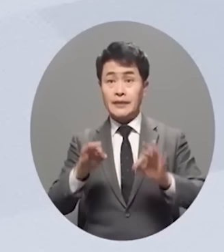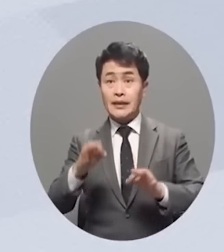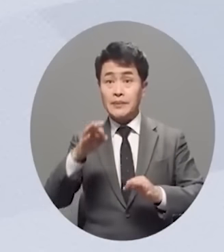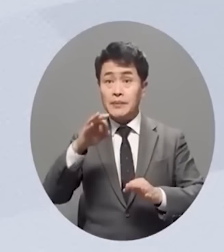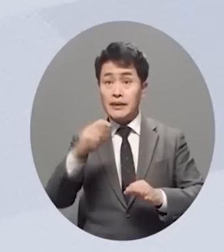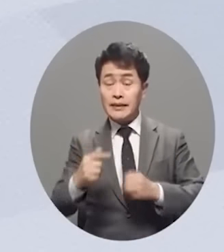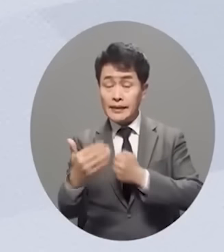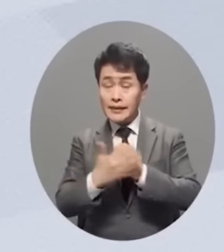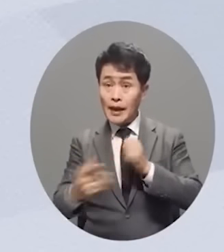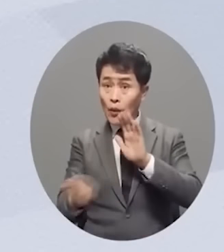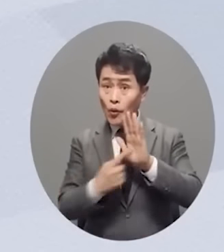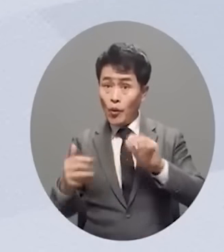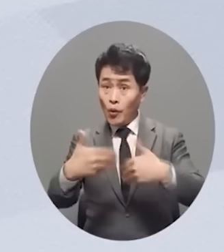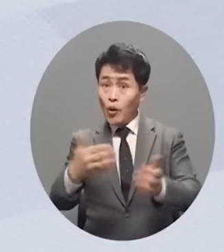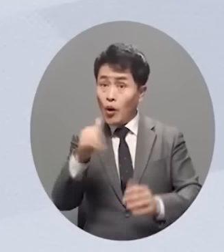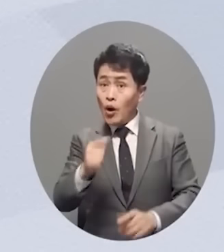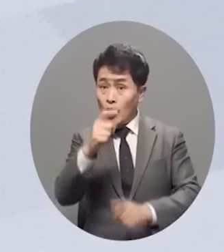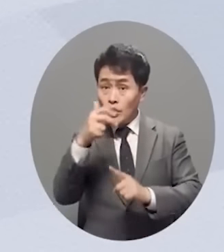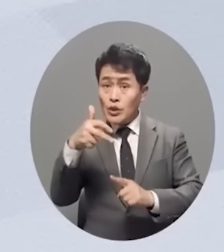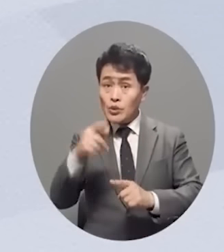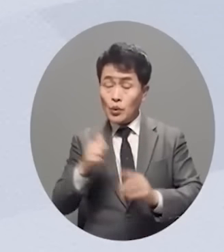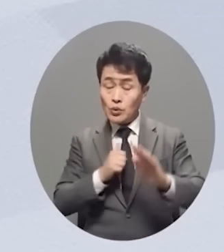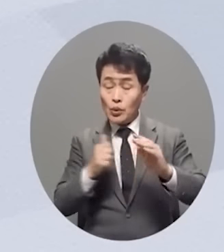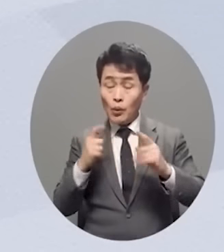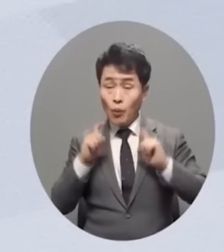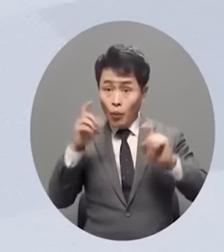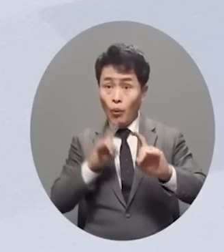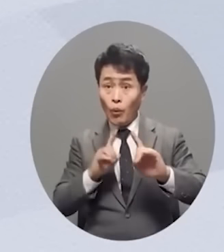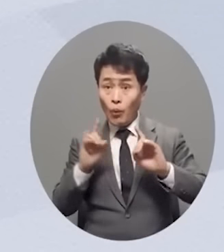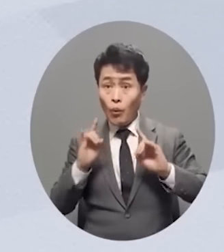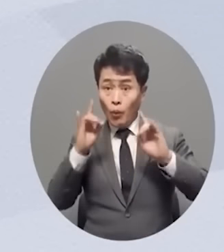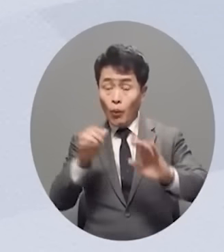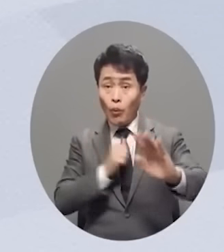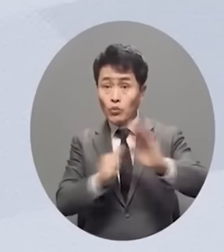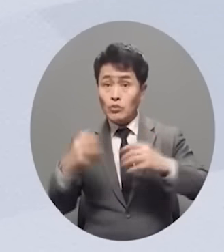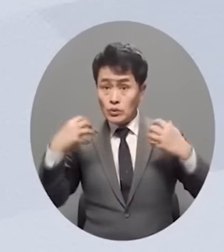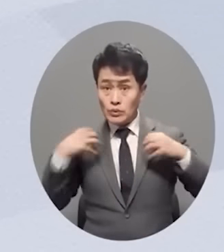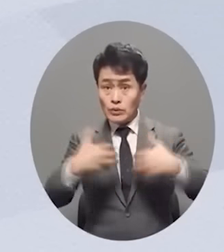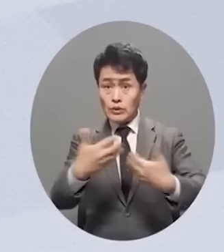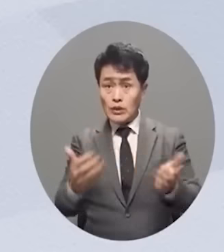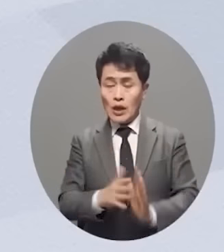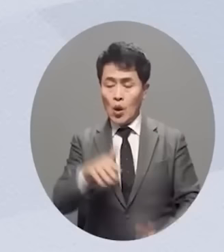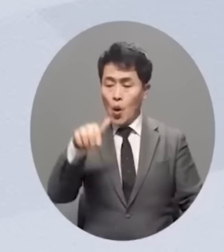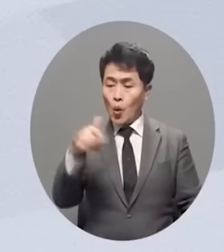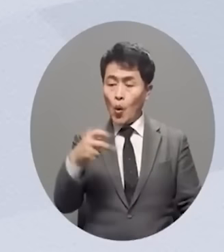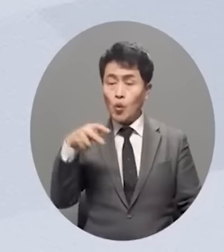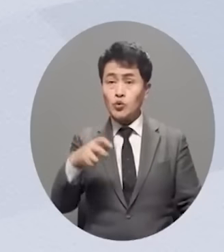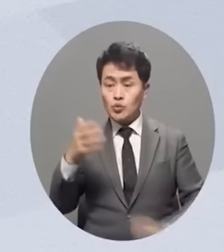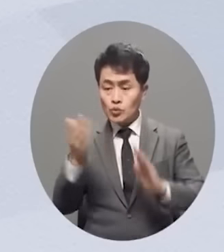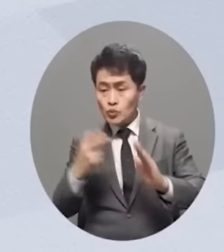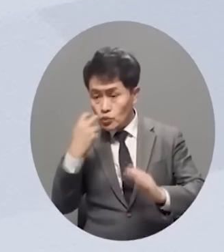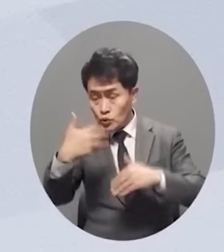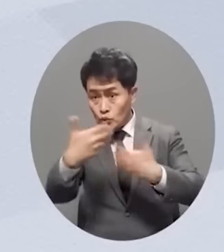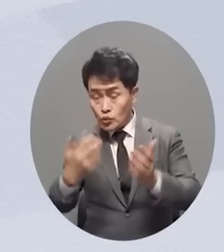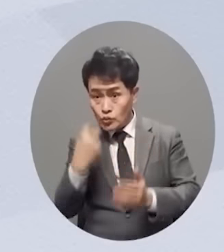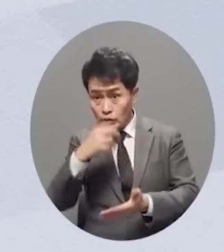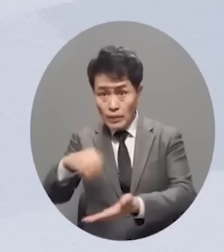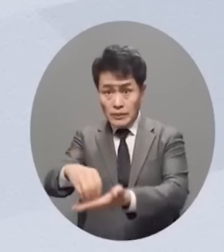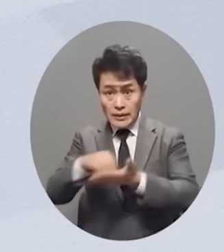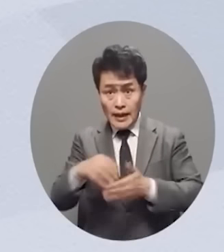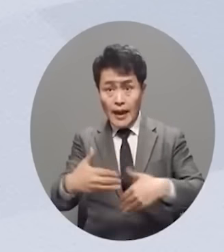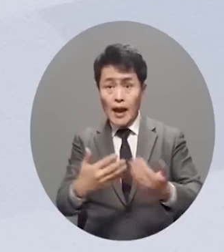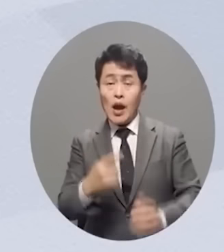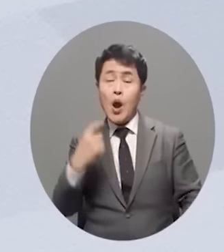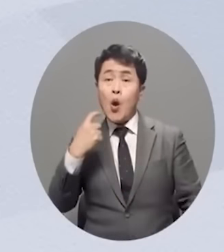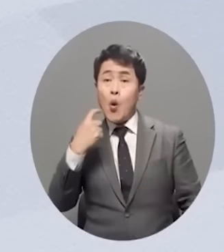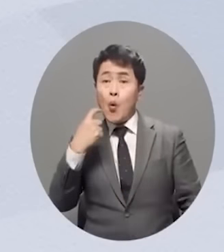대통령실 홍보수석은 이종섭 대사는 즉시 귀국해 공수처 조사에 임하기 바란다며 황상무 수석도 자진 사퇴하기